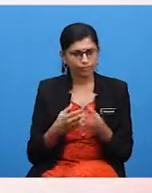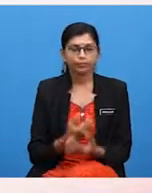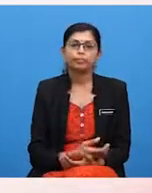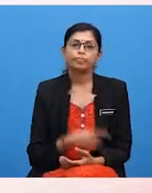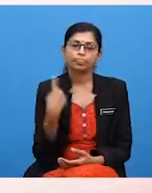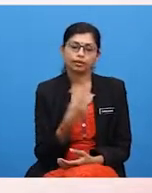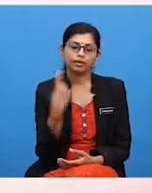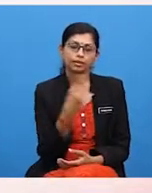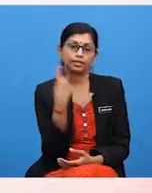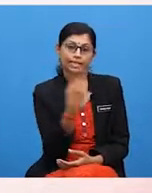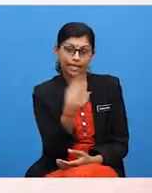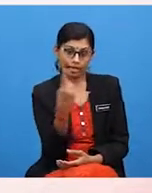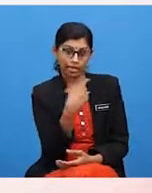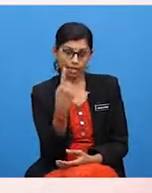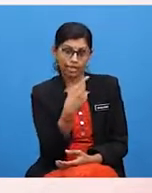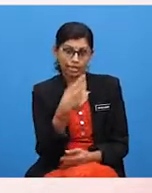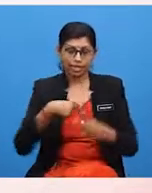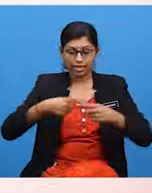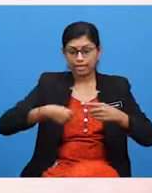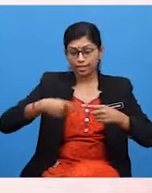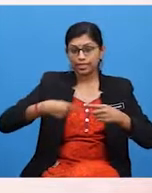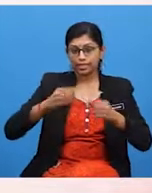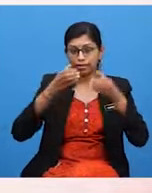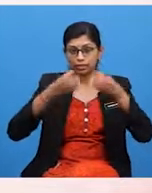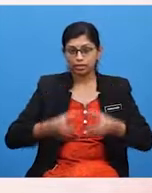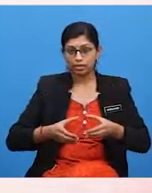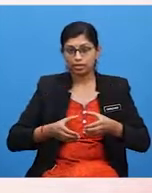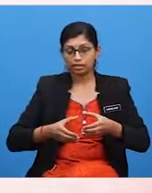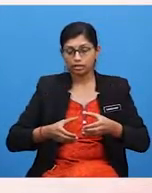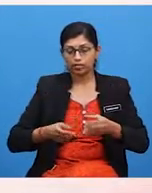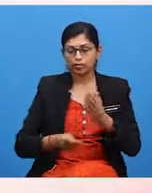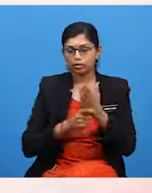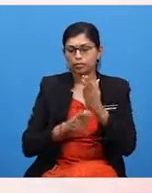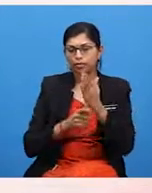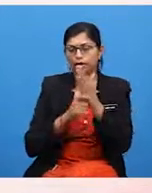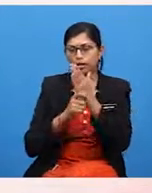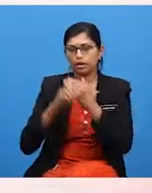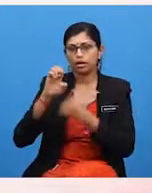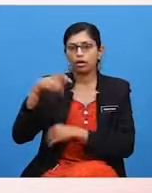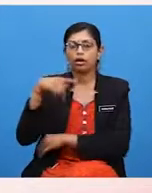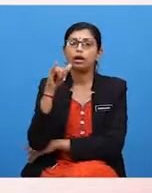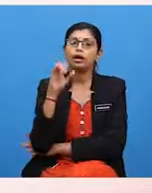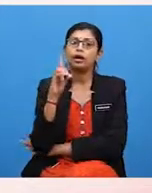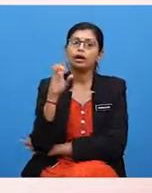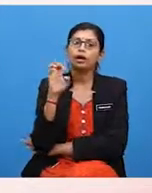bertambah menyebabkan epidermis batang meregang dan retak.